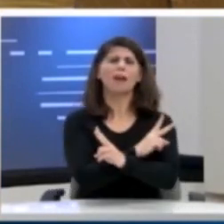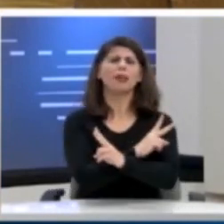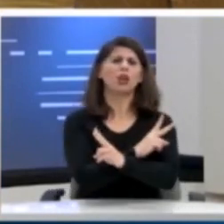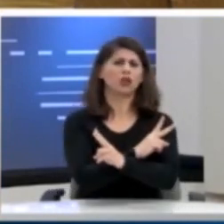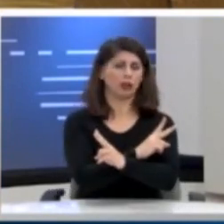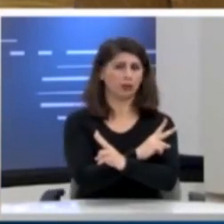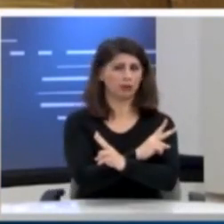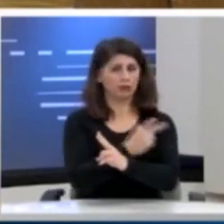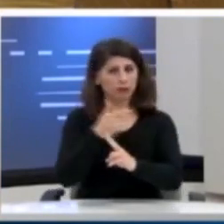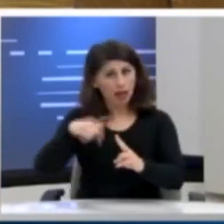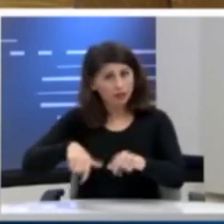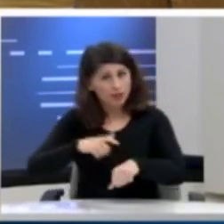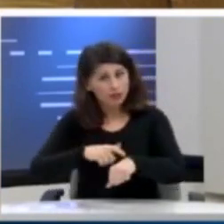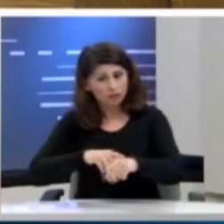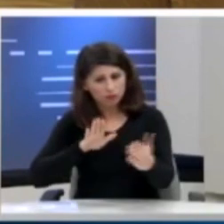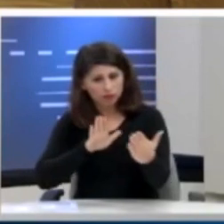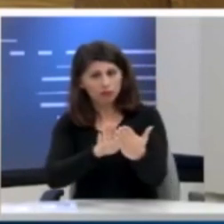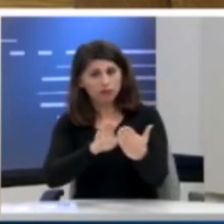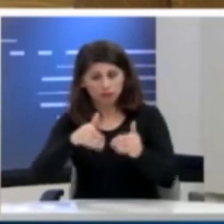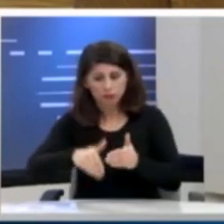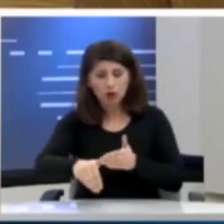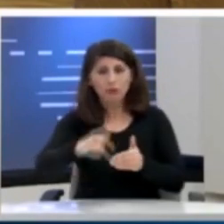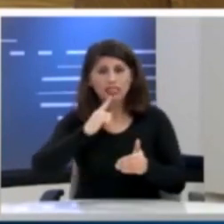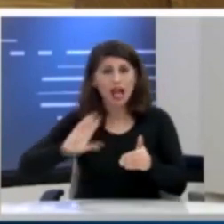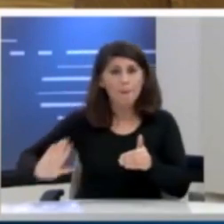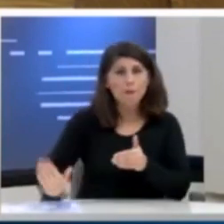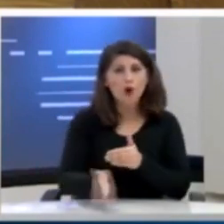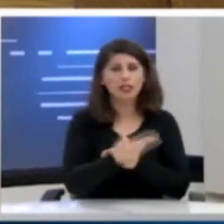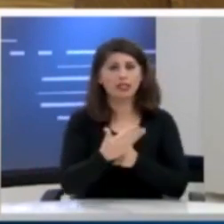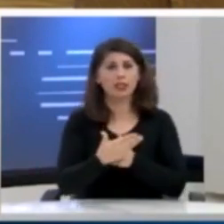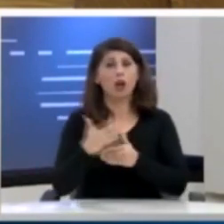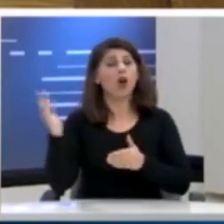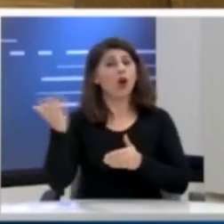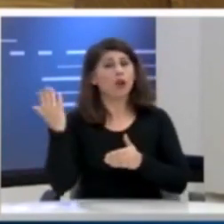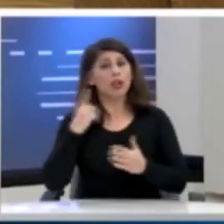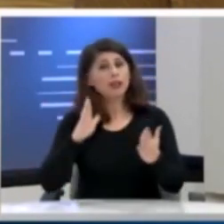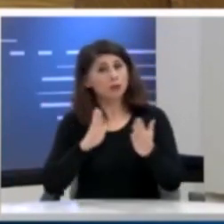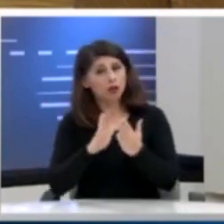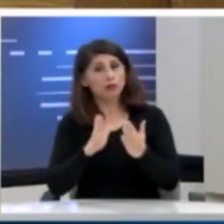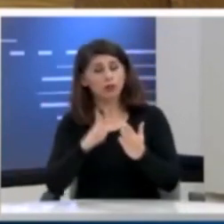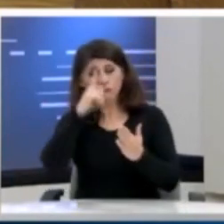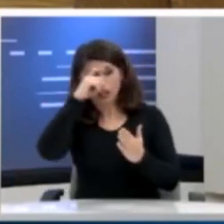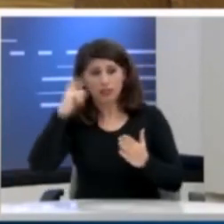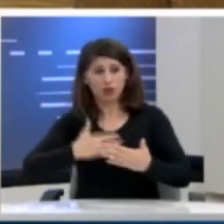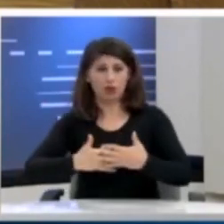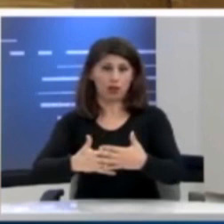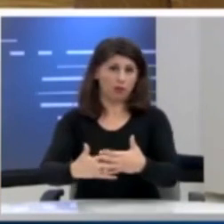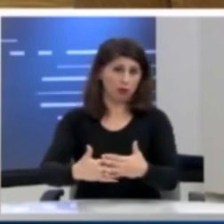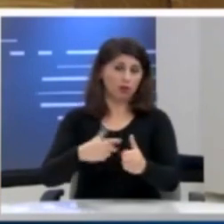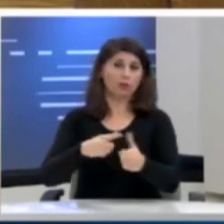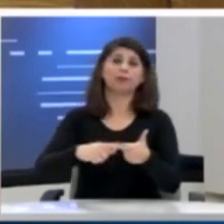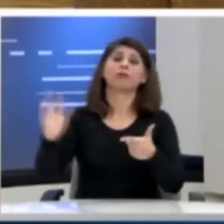αναπληρώτριες. Βρίσκονται μπροστά στην προοπτική της απόλυσης όταν αντιμετωπίζουν μια δύσκολη